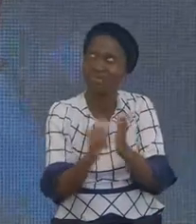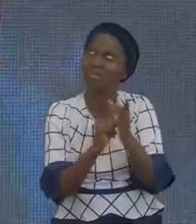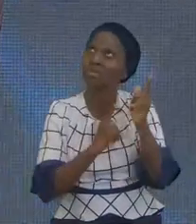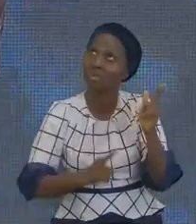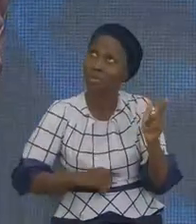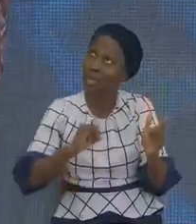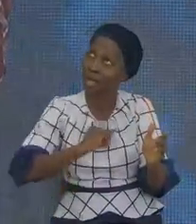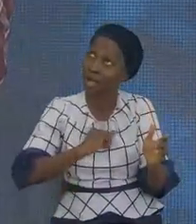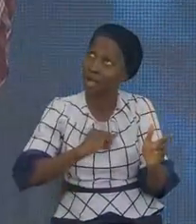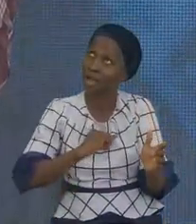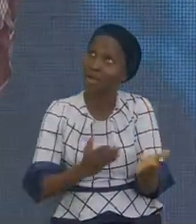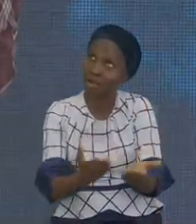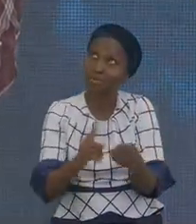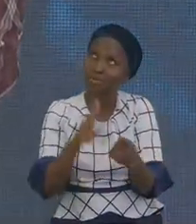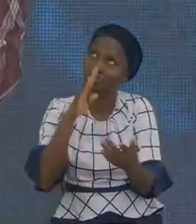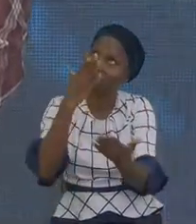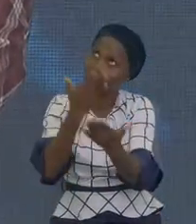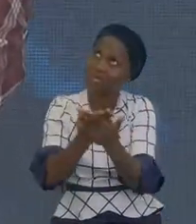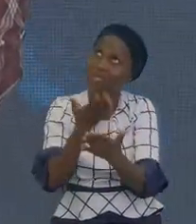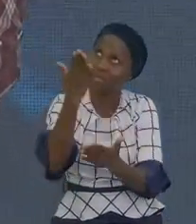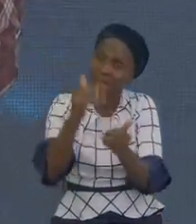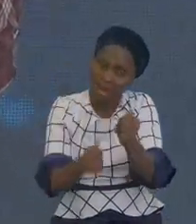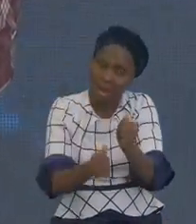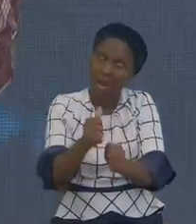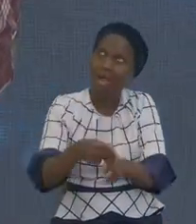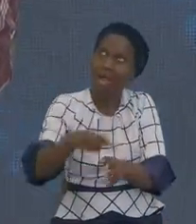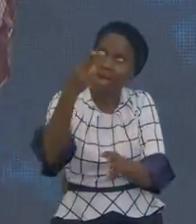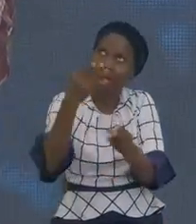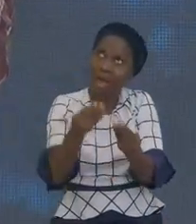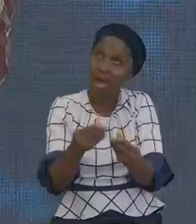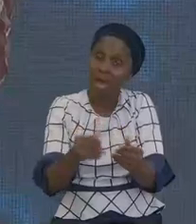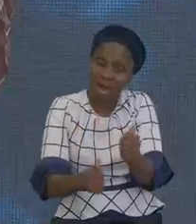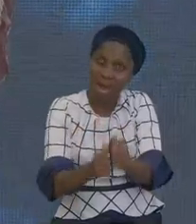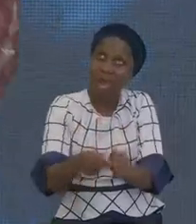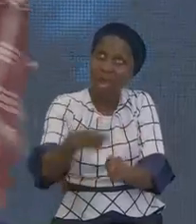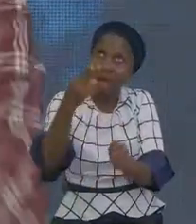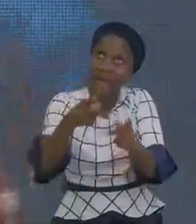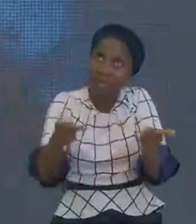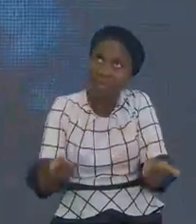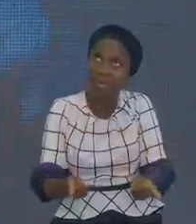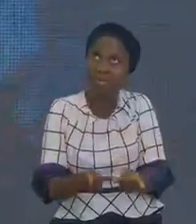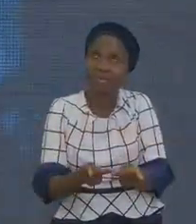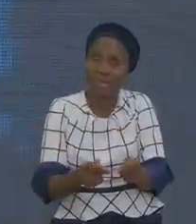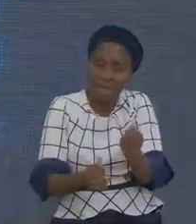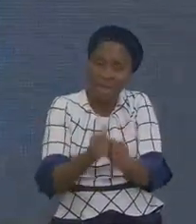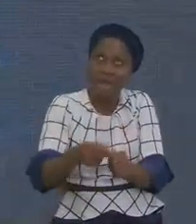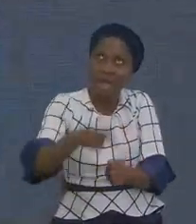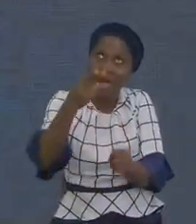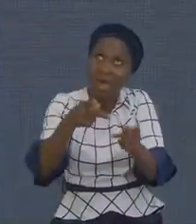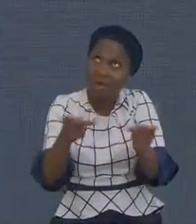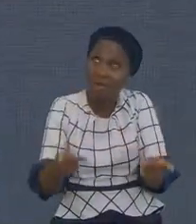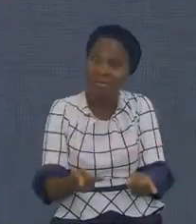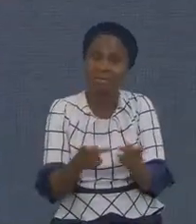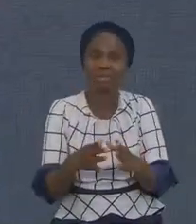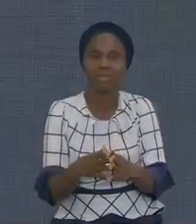La terre plus haute. La terre plus haute. La terre plus haute. La terre plus haute.